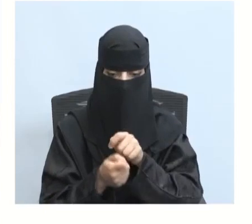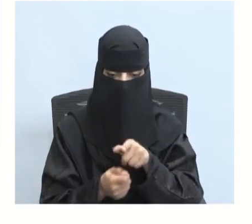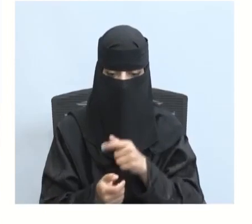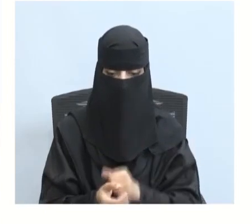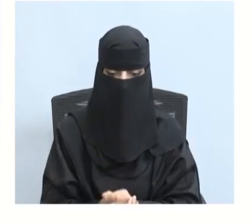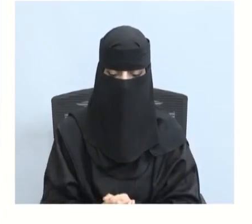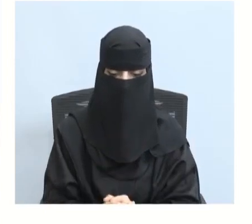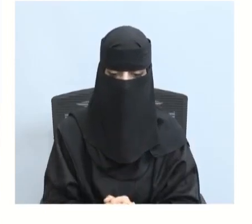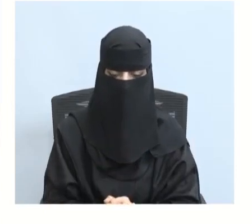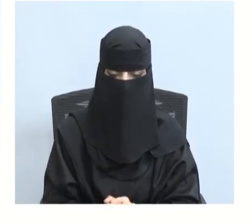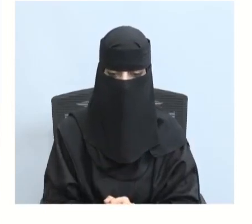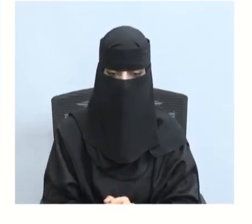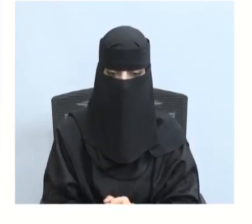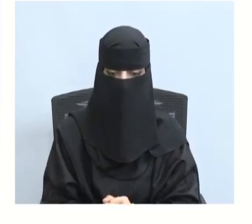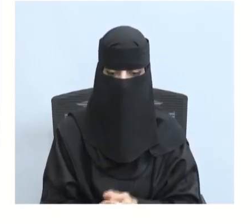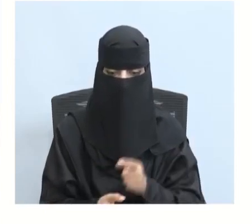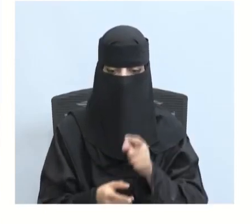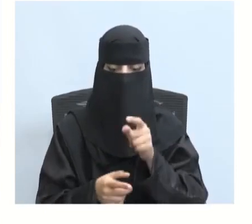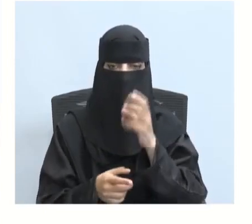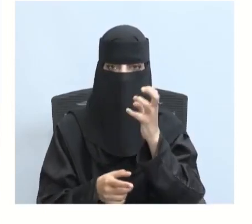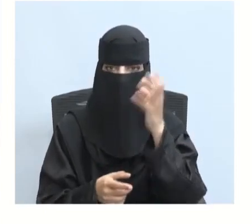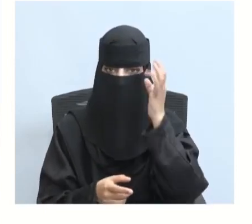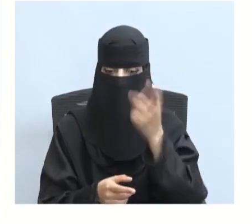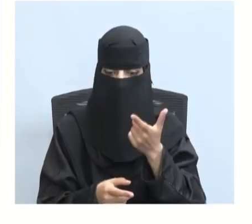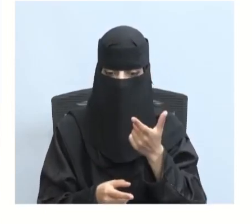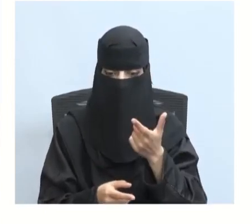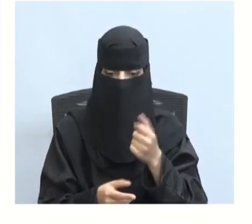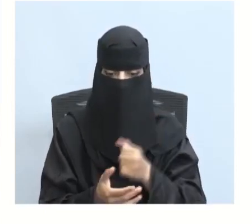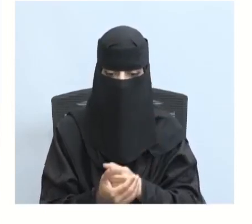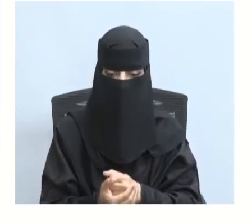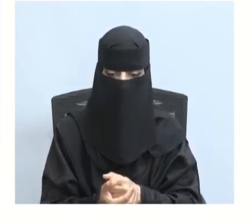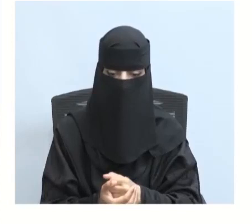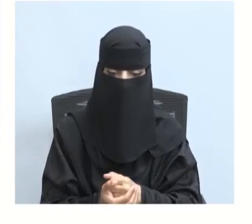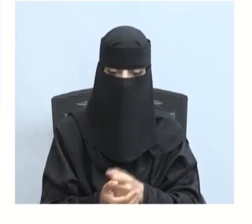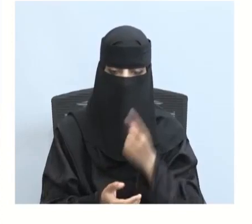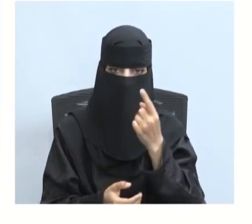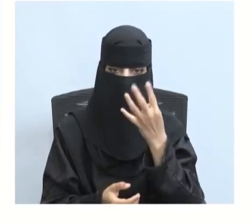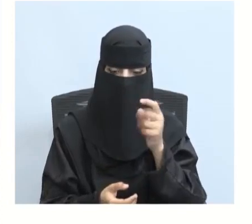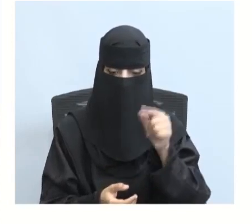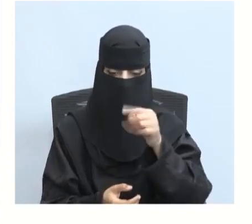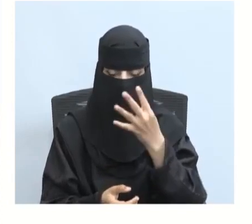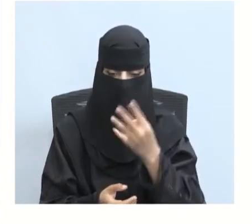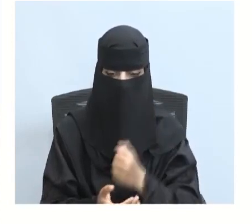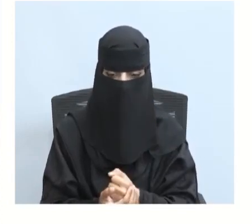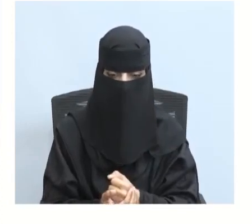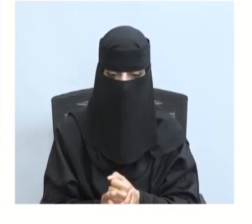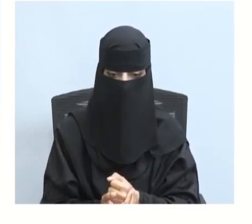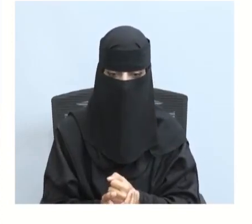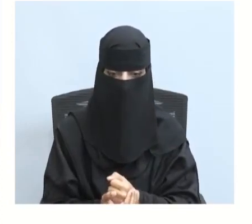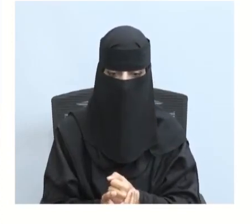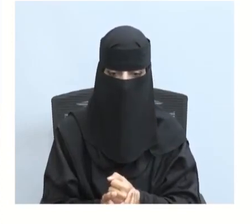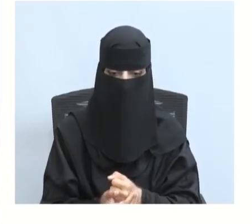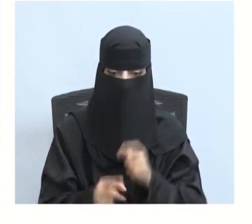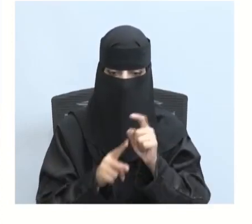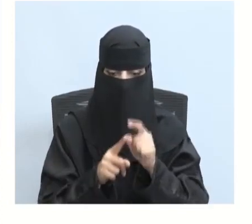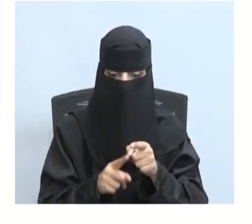نعوض الفحم نسبته 41 ف4 ونسبه